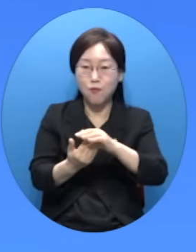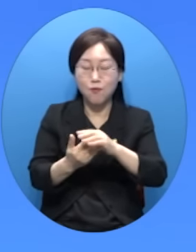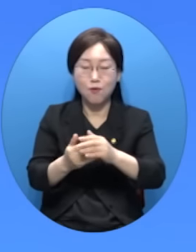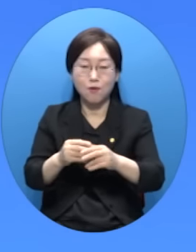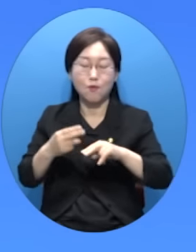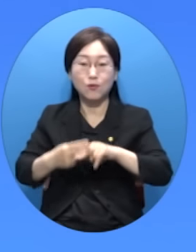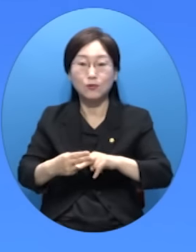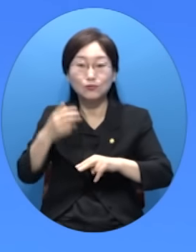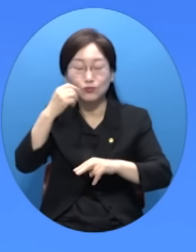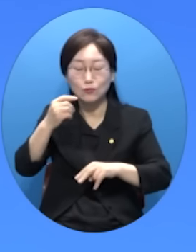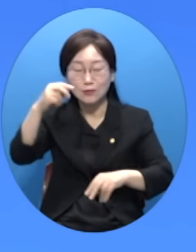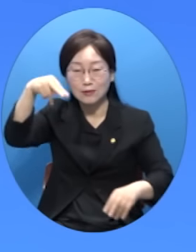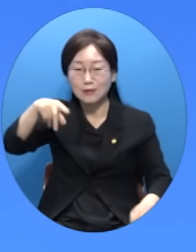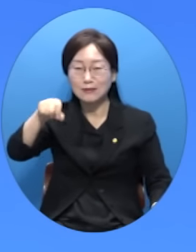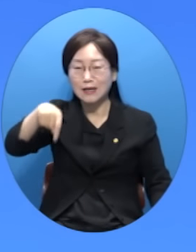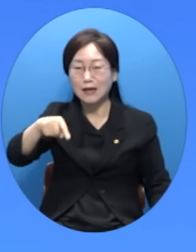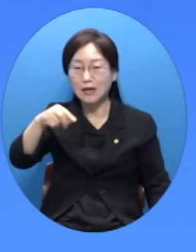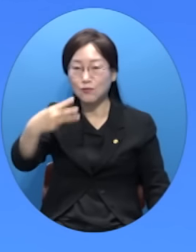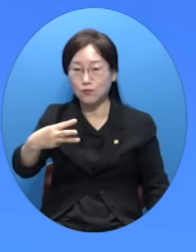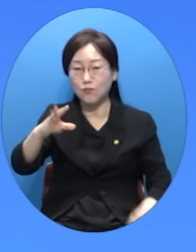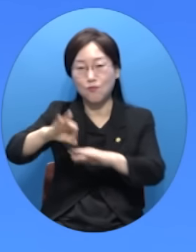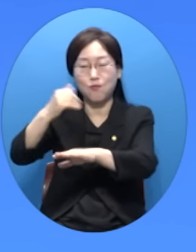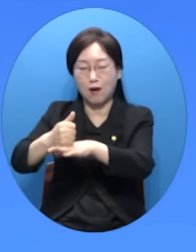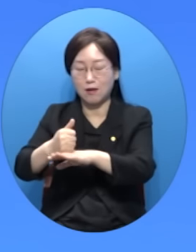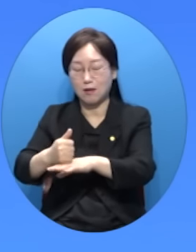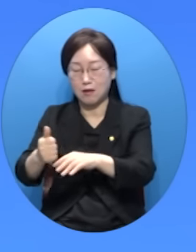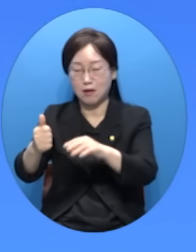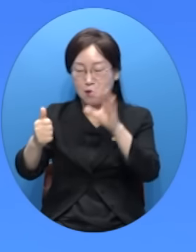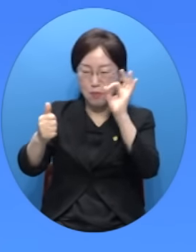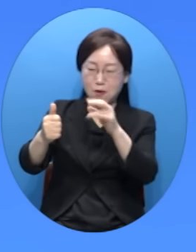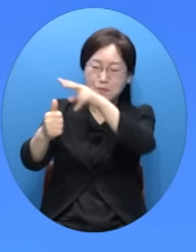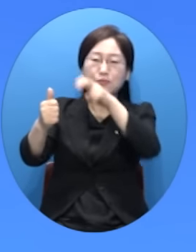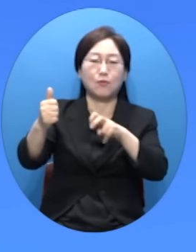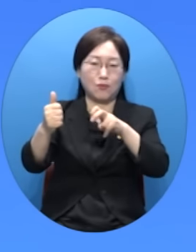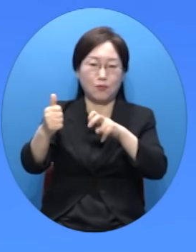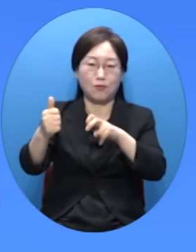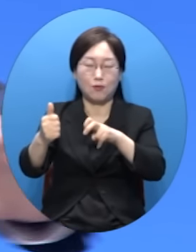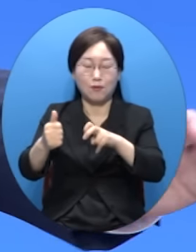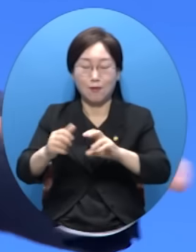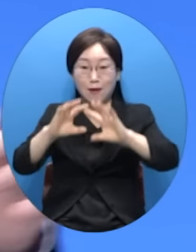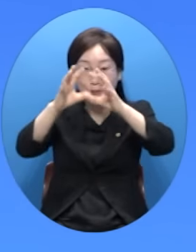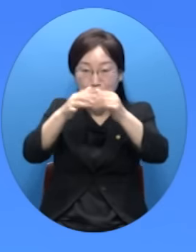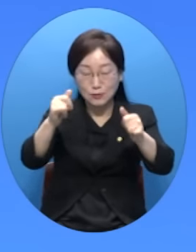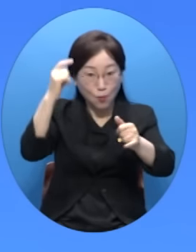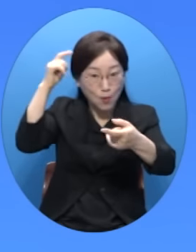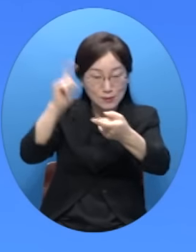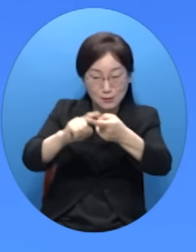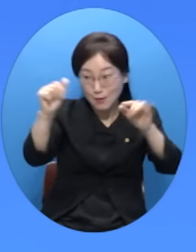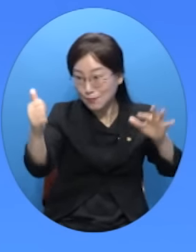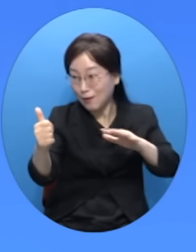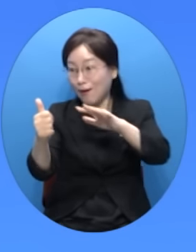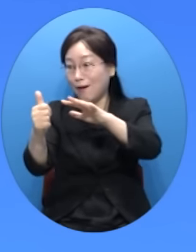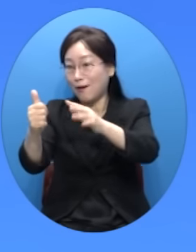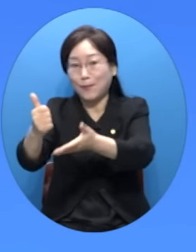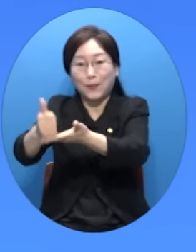사울왕에게 미움을 받았습니다. 백성의 관심이 다 다윗에게로